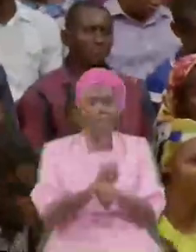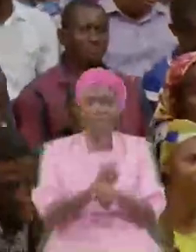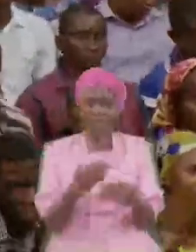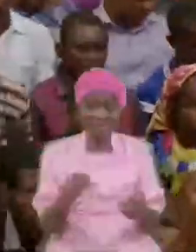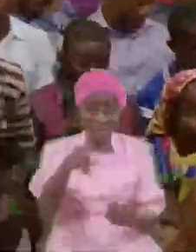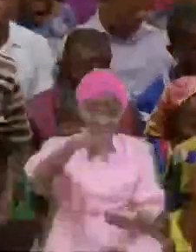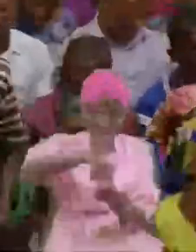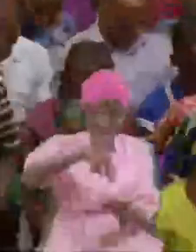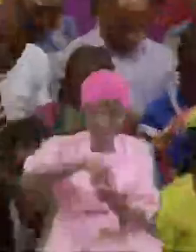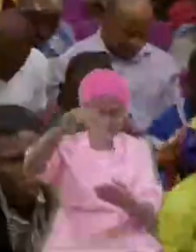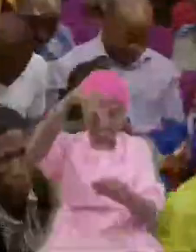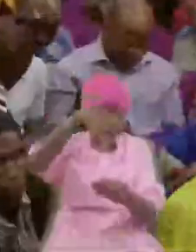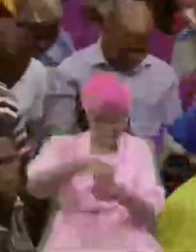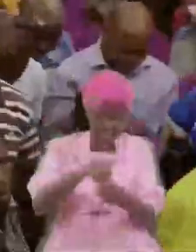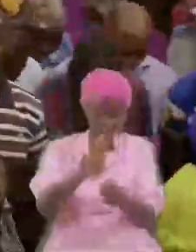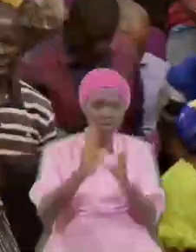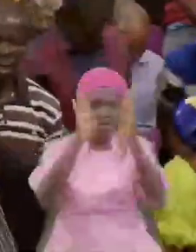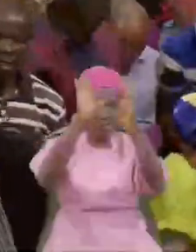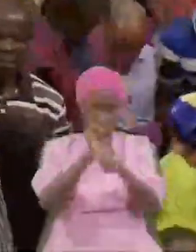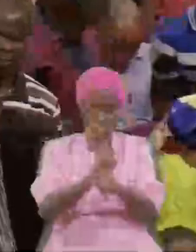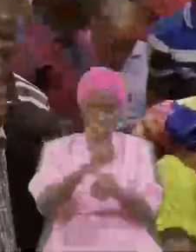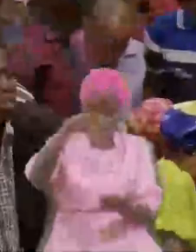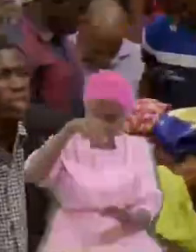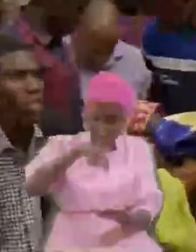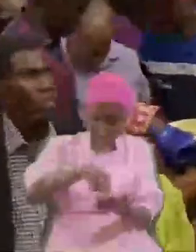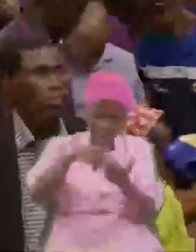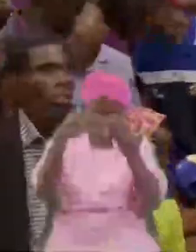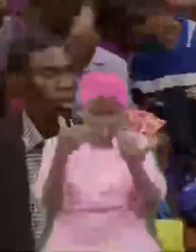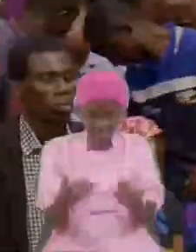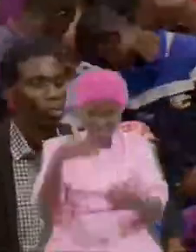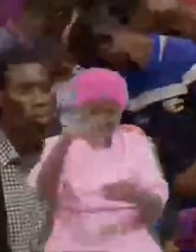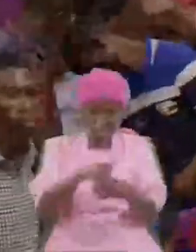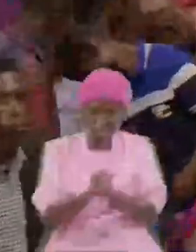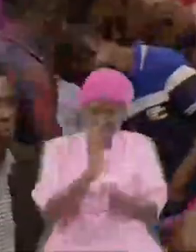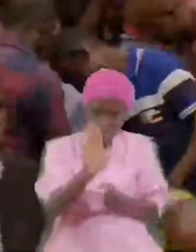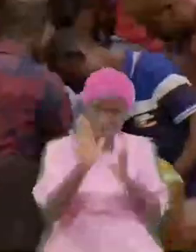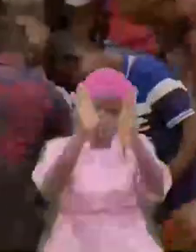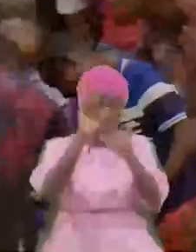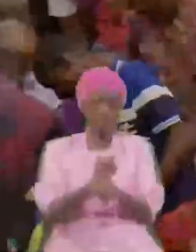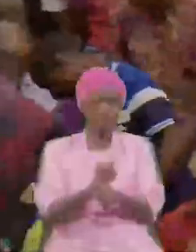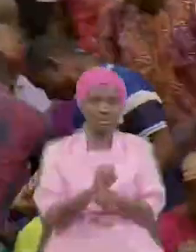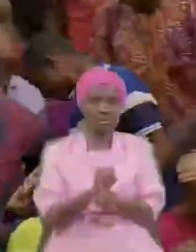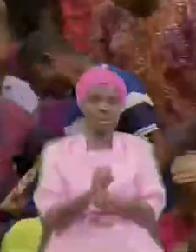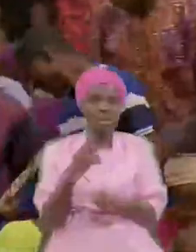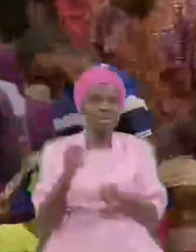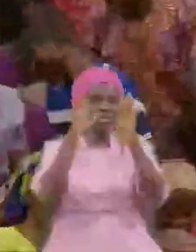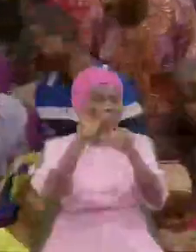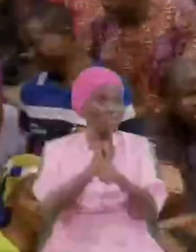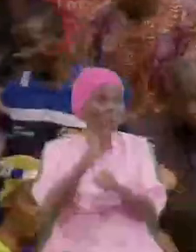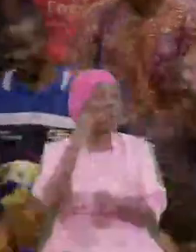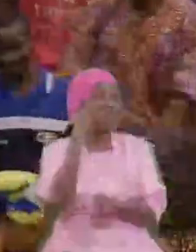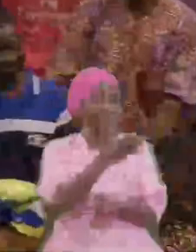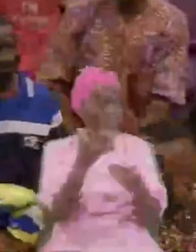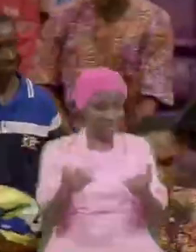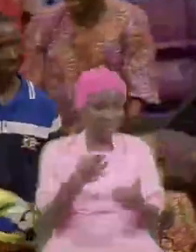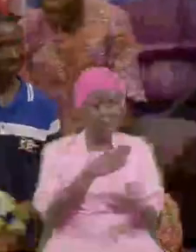mon miracle. Tenez-vous debout sur votre miracle. Le miracle est là. Les signes et les prodiges alors